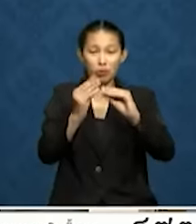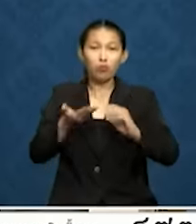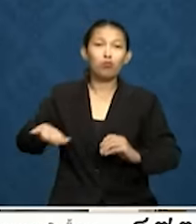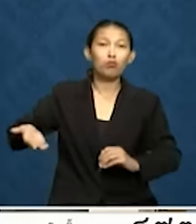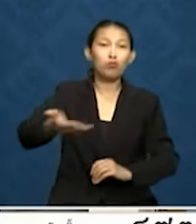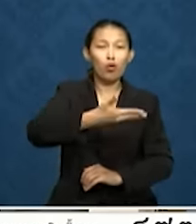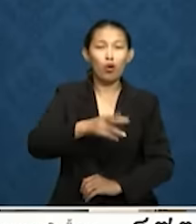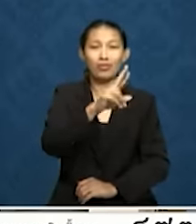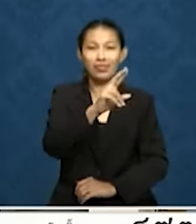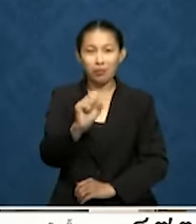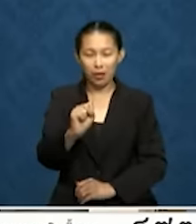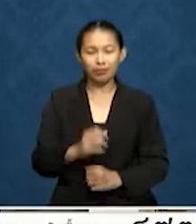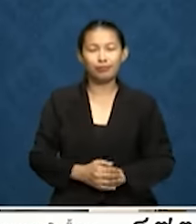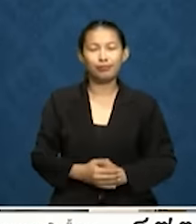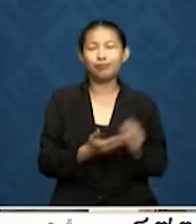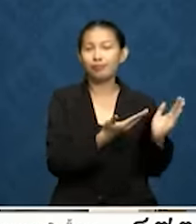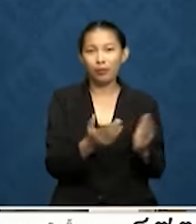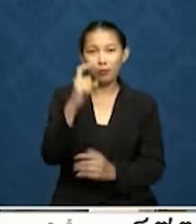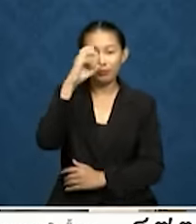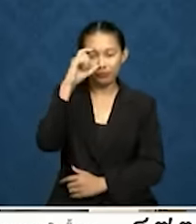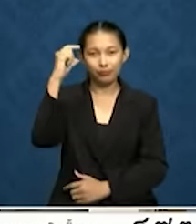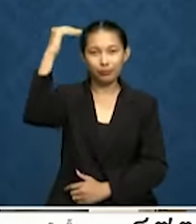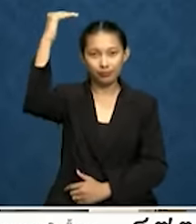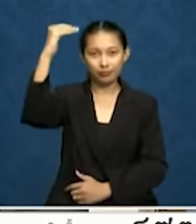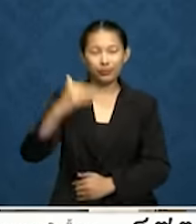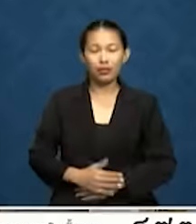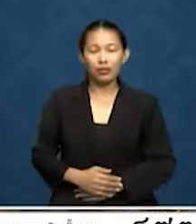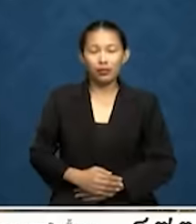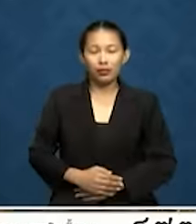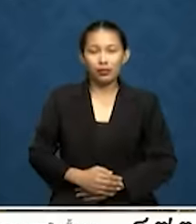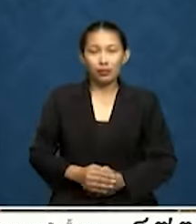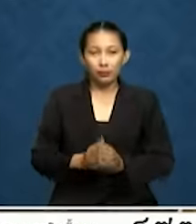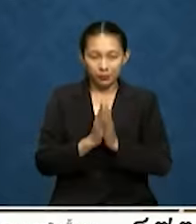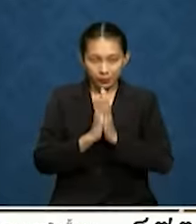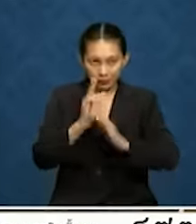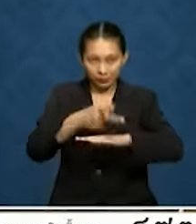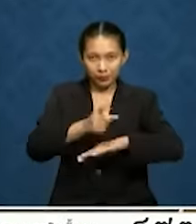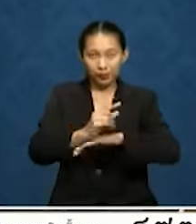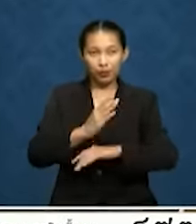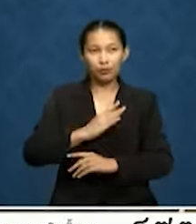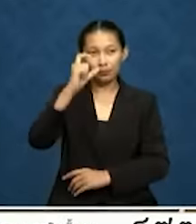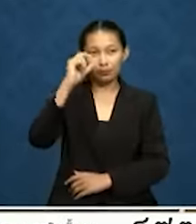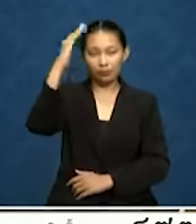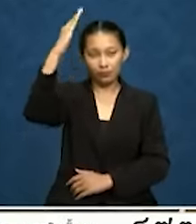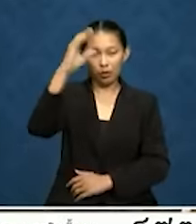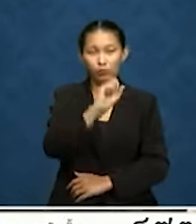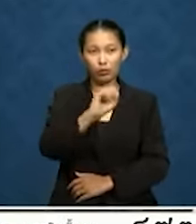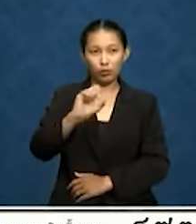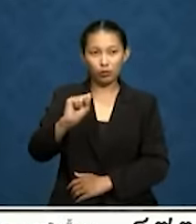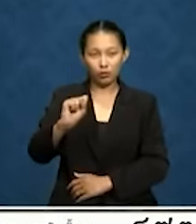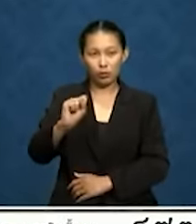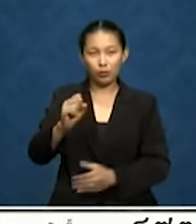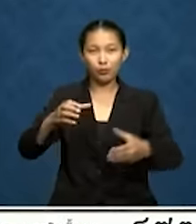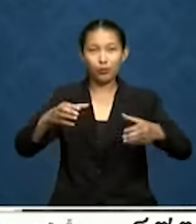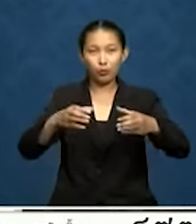สภานะครับเชิญครับคุณรังสิมันต์ครับ เรียนท่านประธานครับผม รังสิมันโรมสมาชิกสภาผู้แทนราษฎรบัญชีร